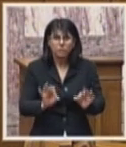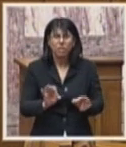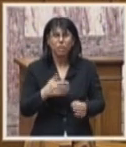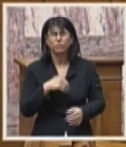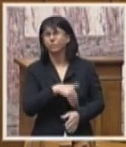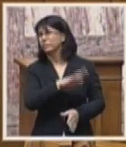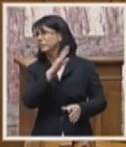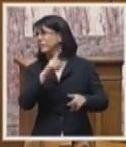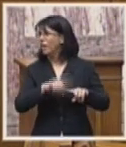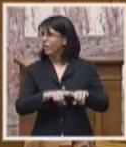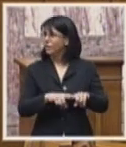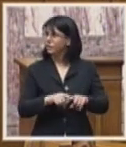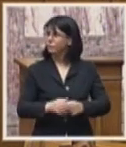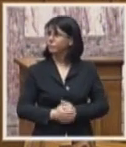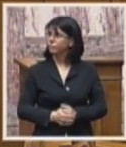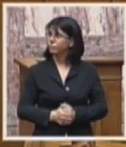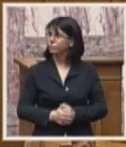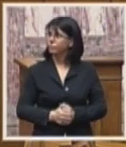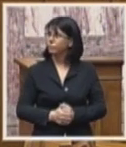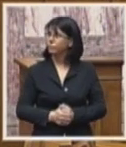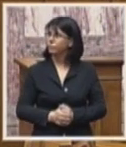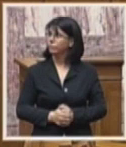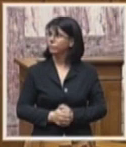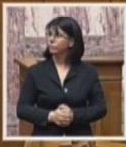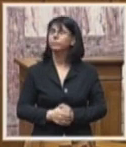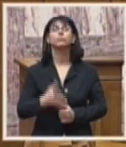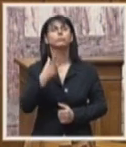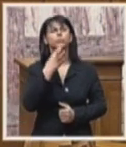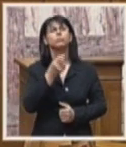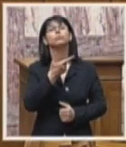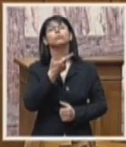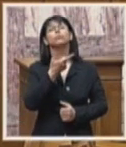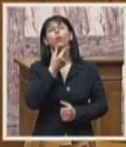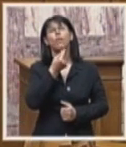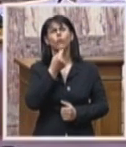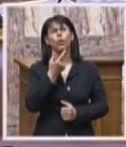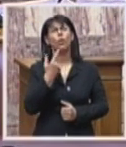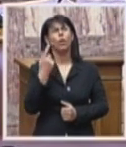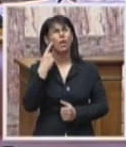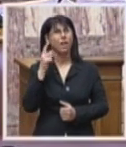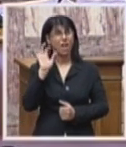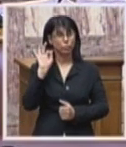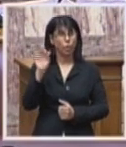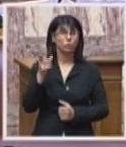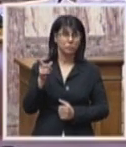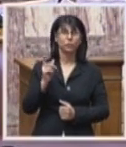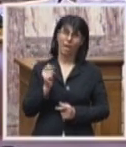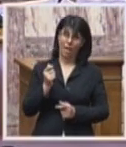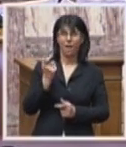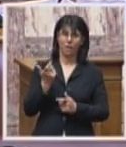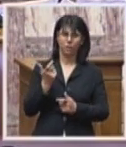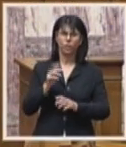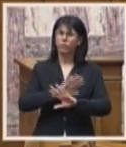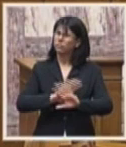να πω για κάτι άλλο, γιατί είναι πολύ εύκολο να δικάζει κανείς προθέσεις. Εγώ δεν το κάνω στη ζωή μου